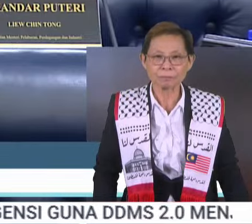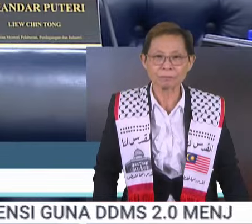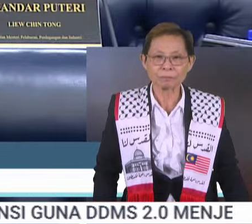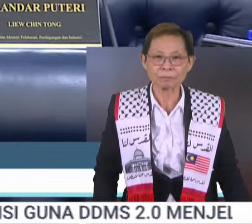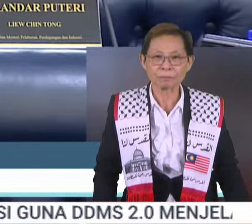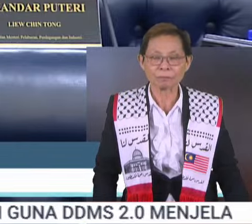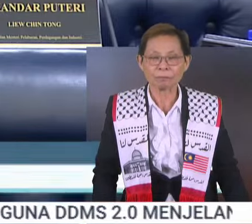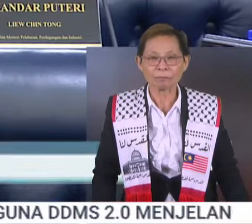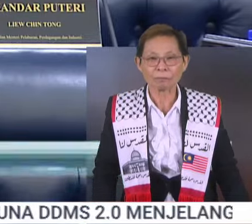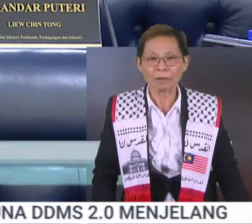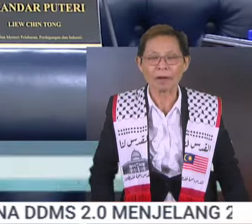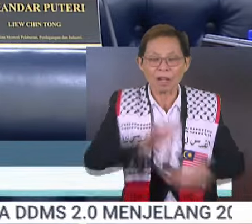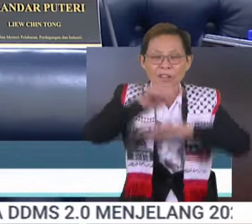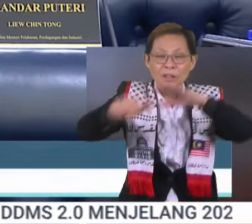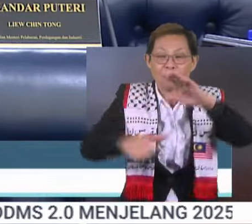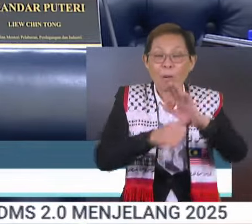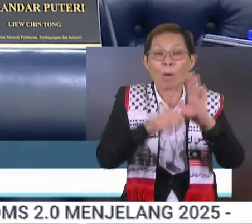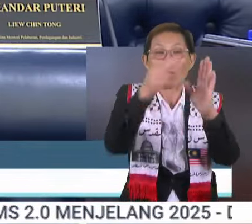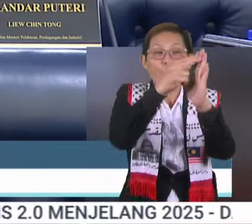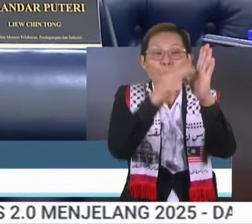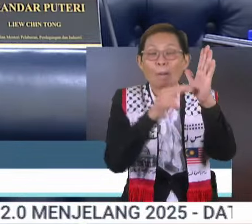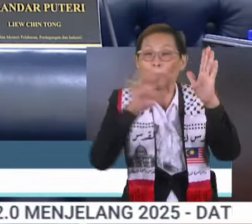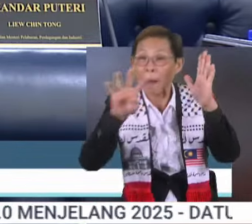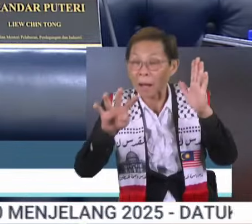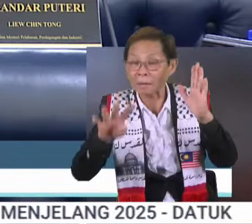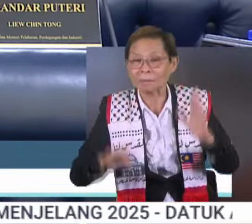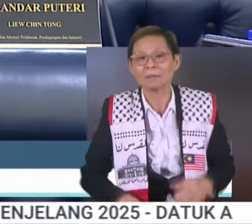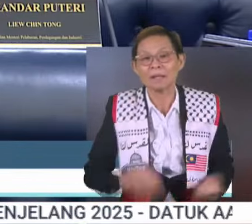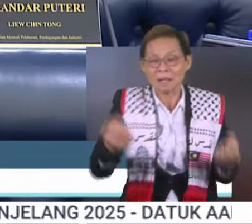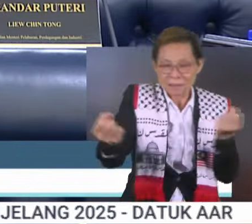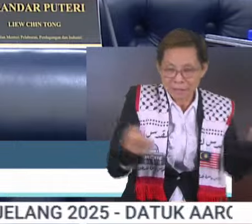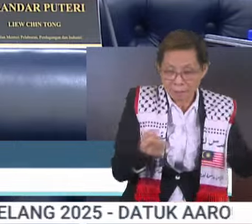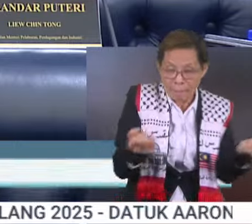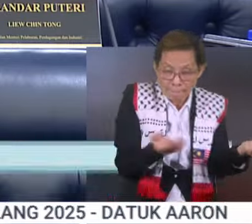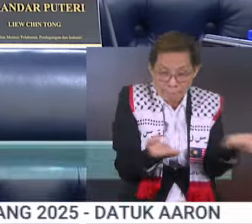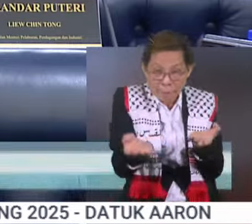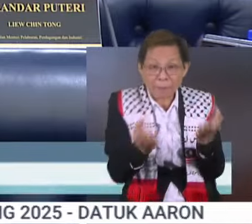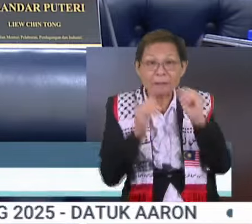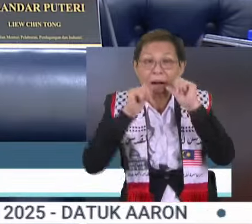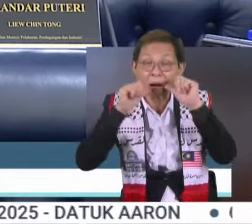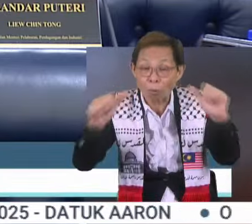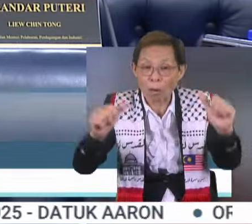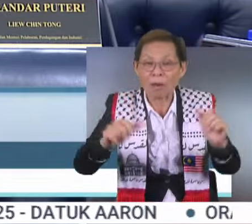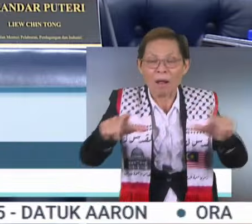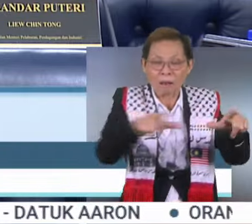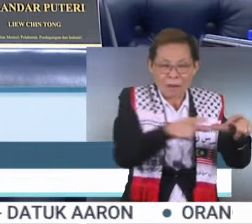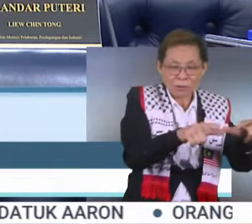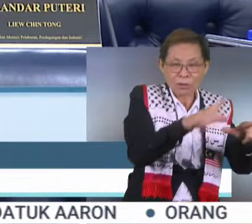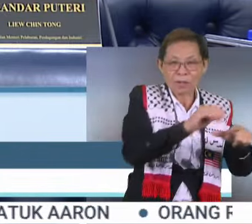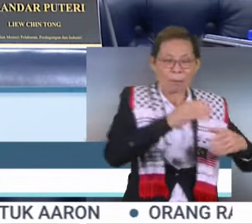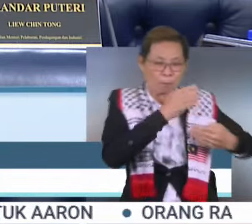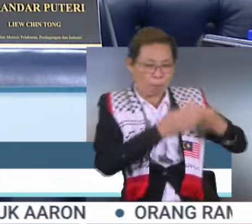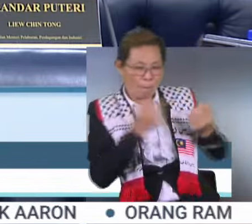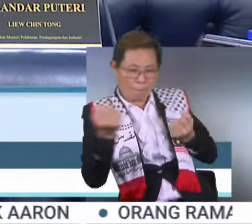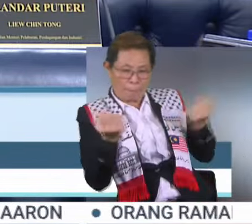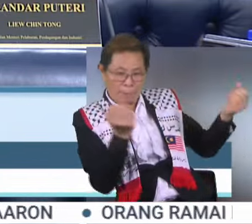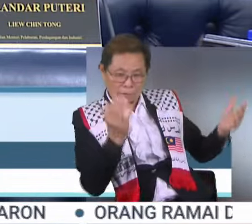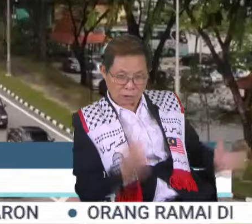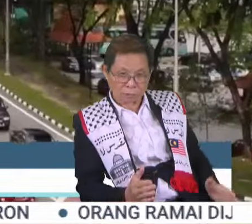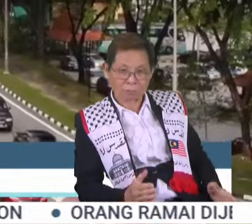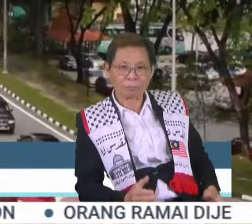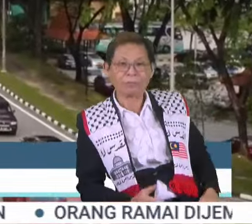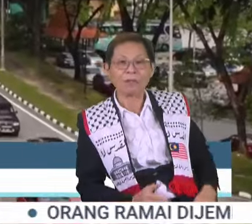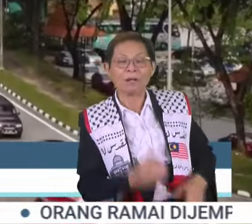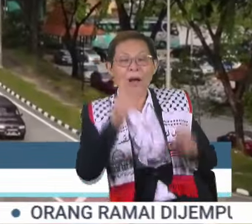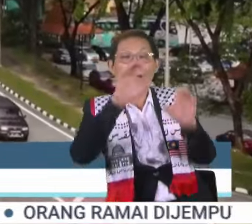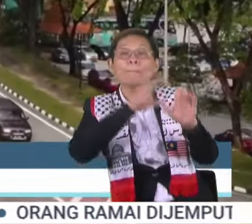Perundangan subsidiari di bawah kaedah 4, kaedah-kaedah kenderaan perkhidmatan awam, pelesenan dan kelakuan pemandu,